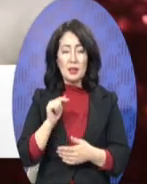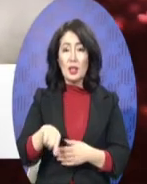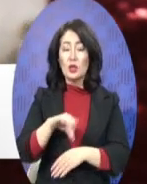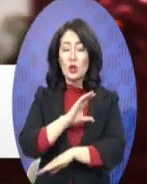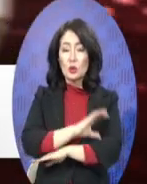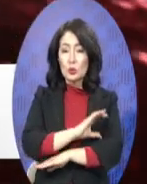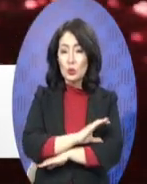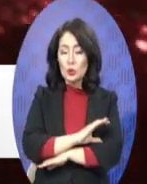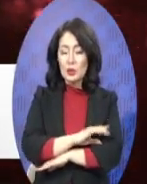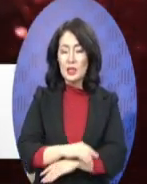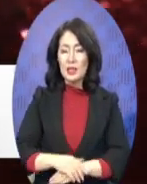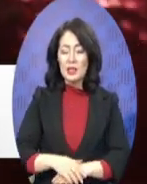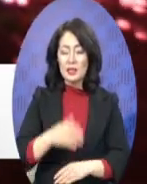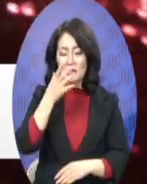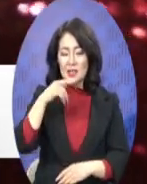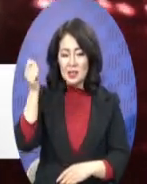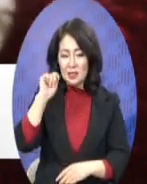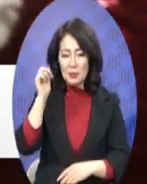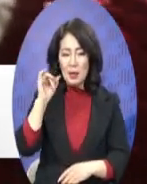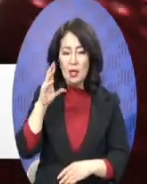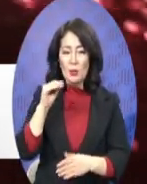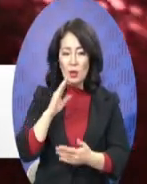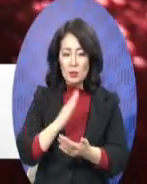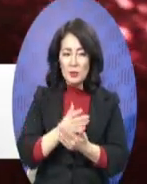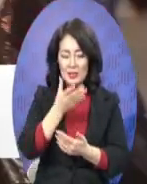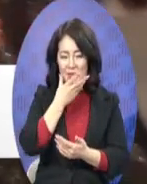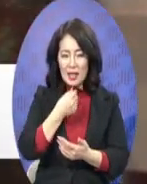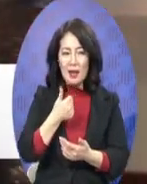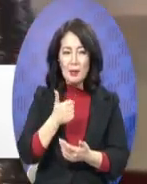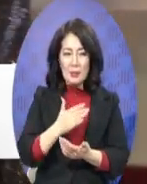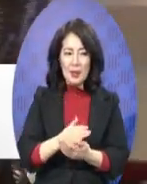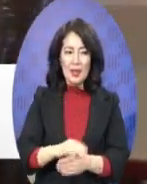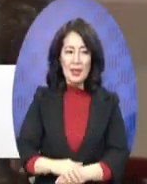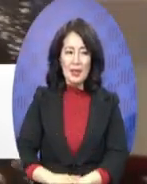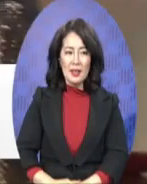сургуулийнх нь шинэ жил болж байна. Айгүй сайхан болж байна.